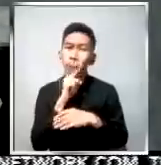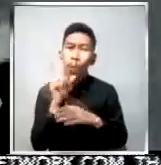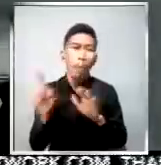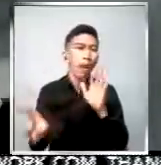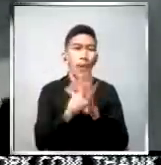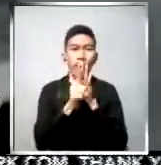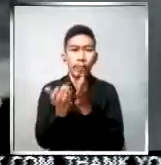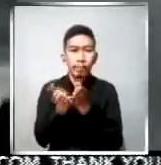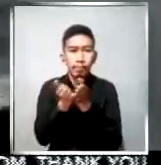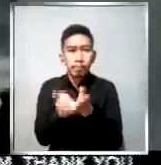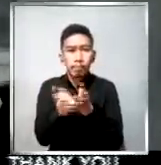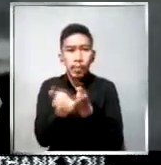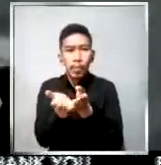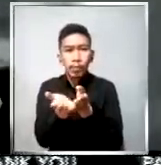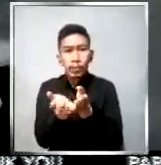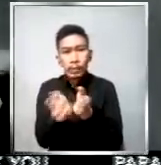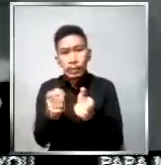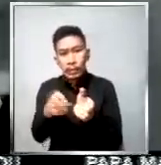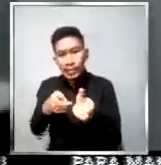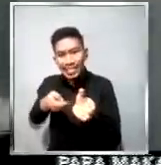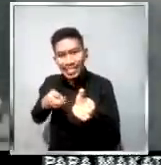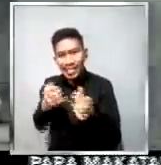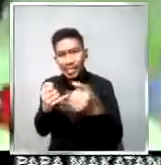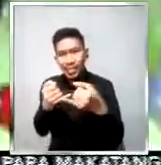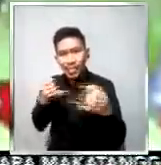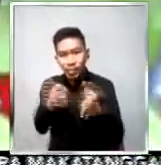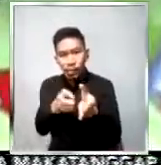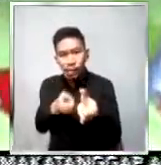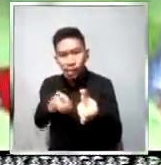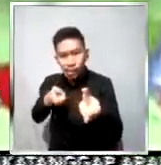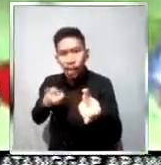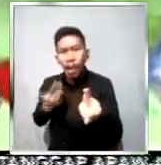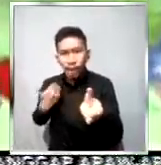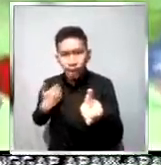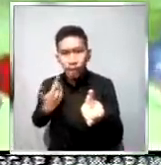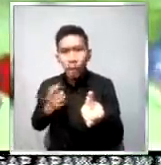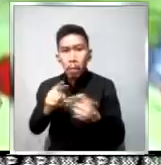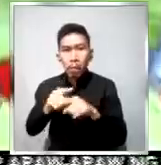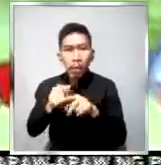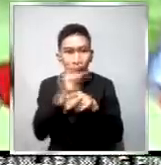ang mga sumadsad at binabantayan lang ng mga tauhan. Dahil